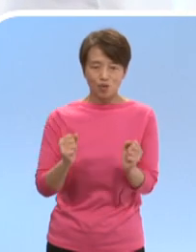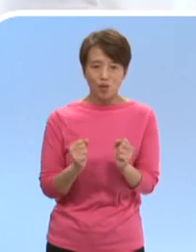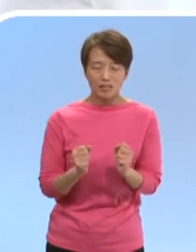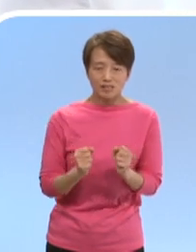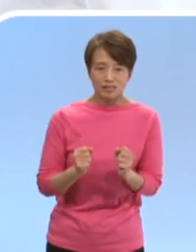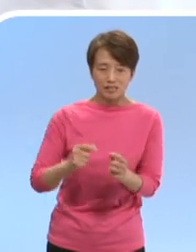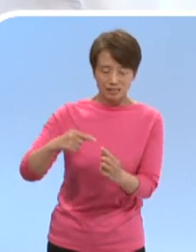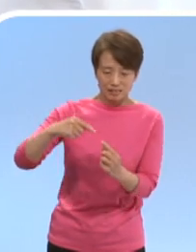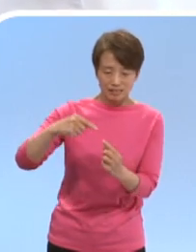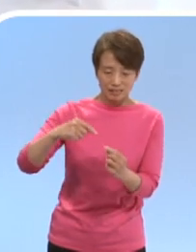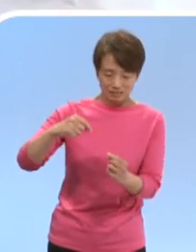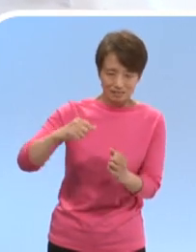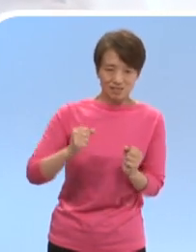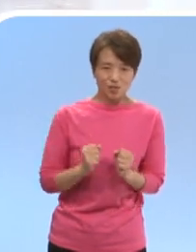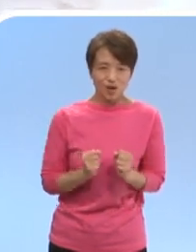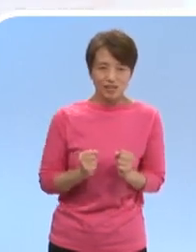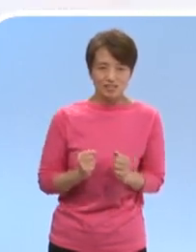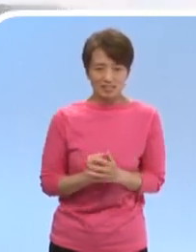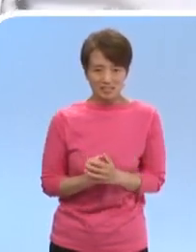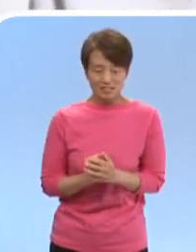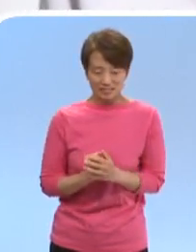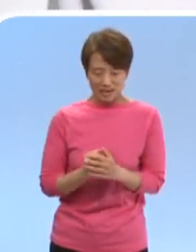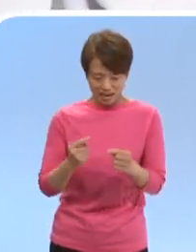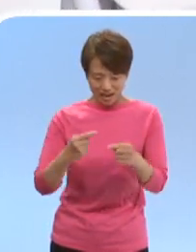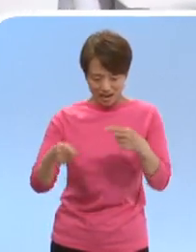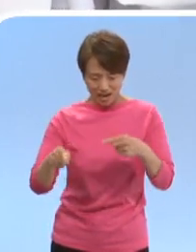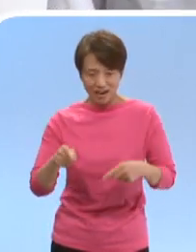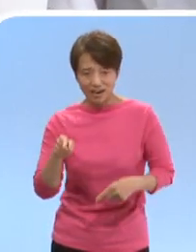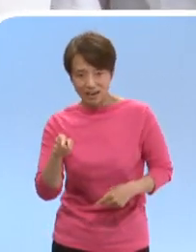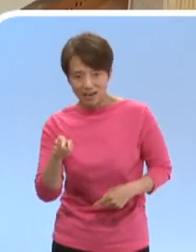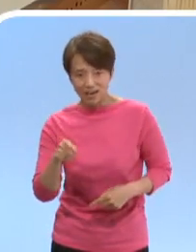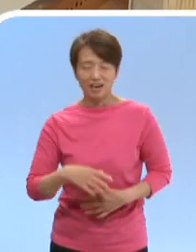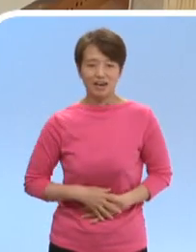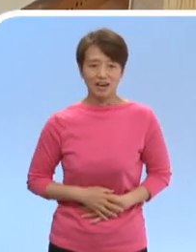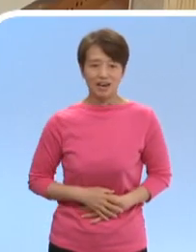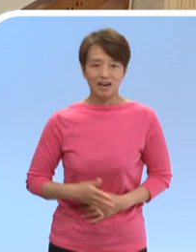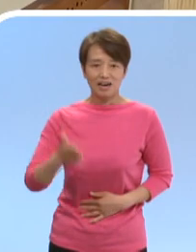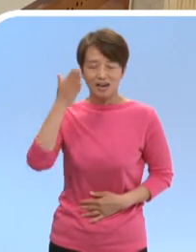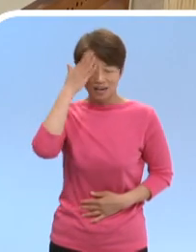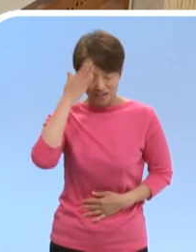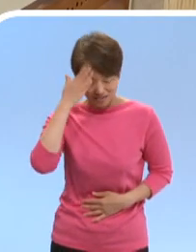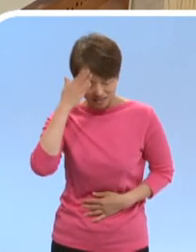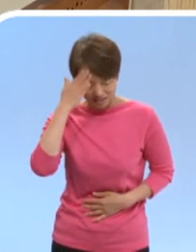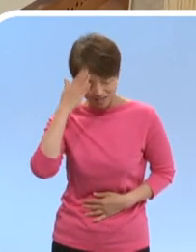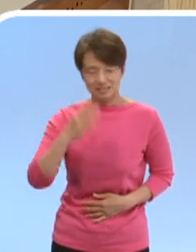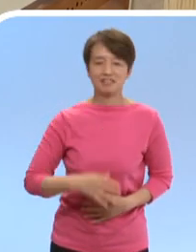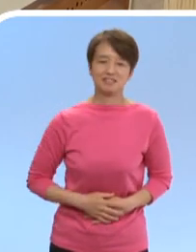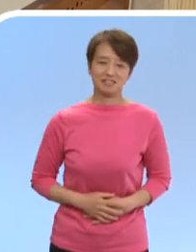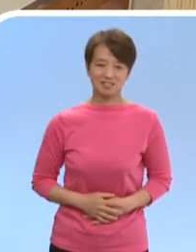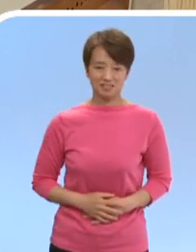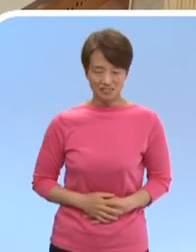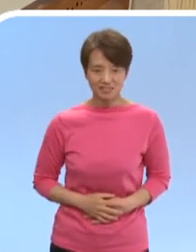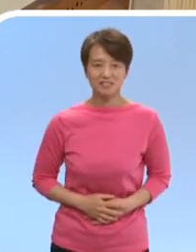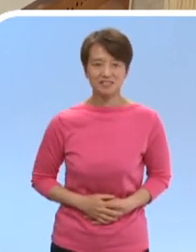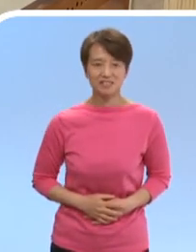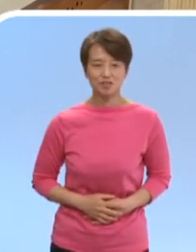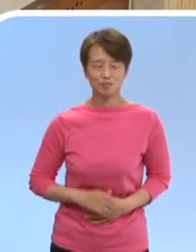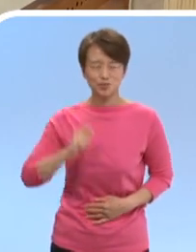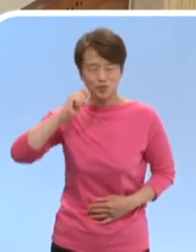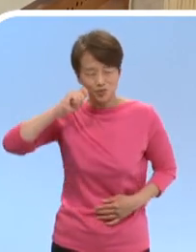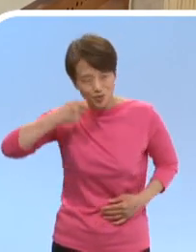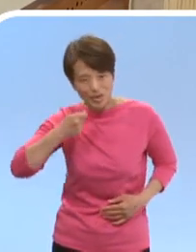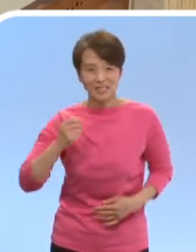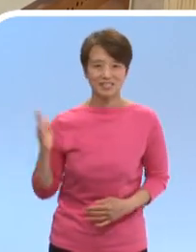うわ、 あ、うわ、ちょいちょい切れてる、 うわ、 あ、 うわ、 なんと難